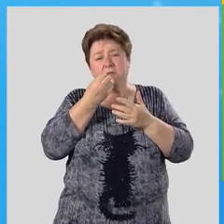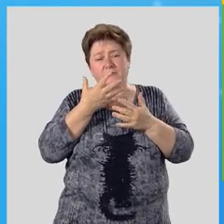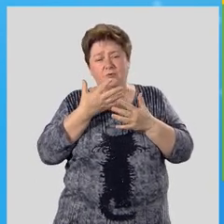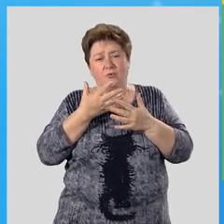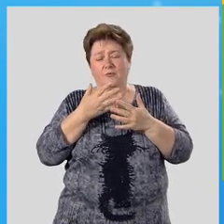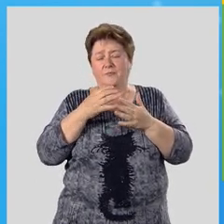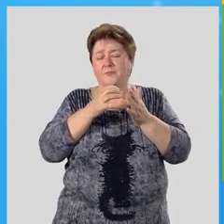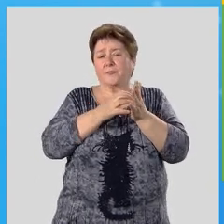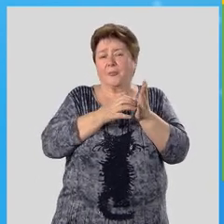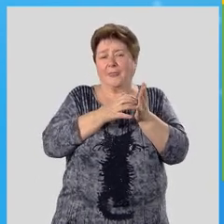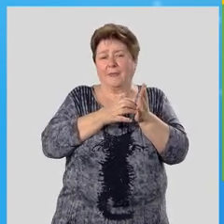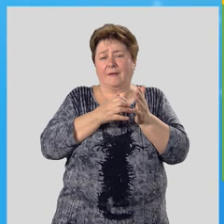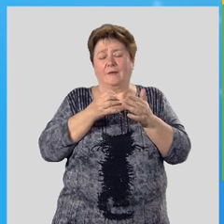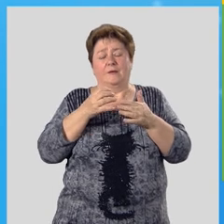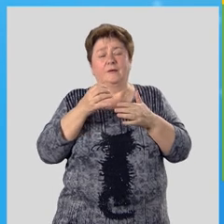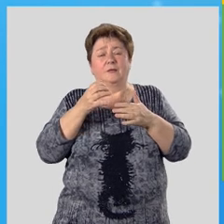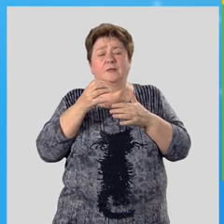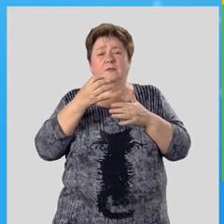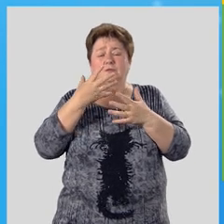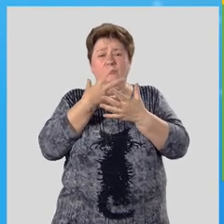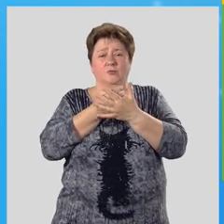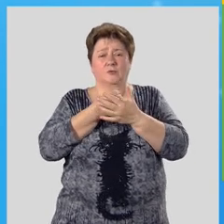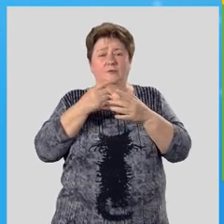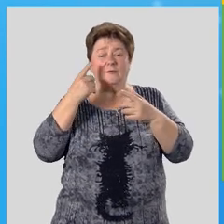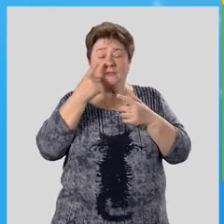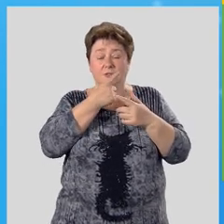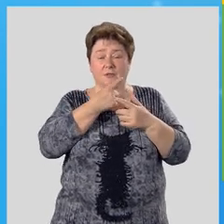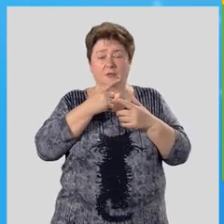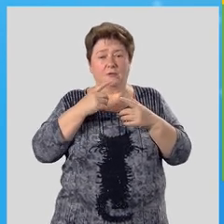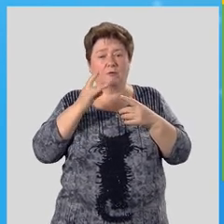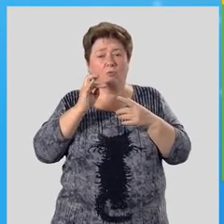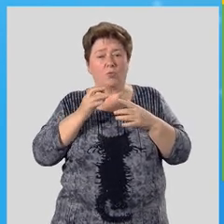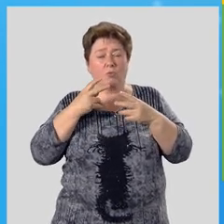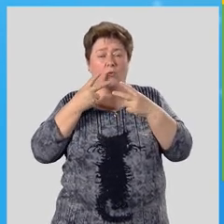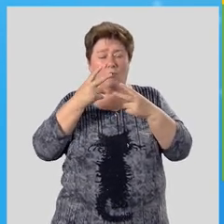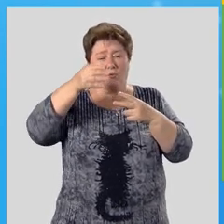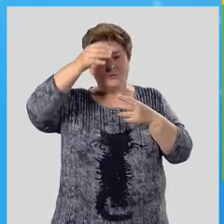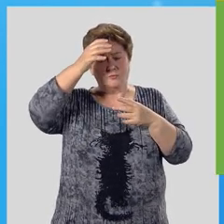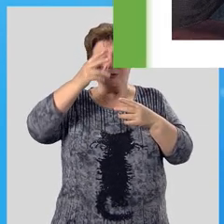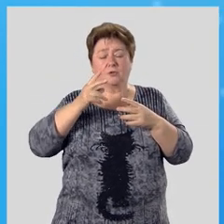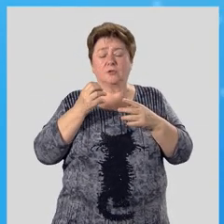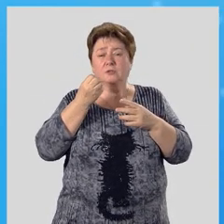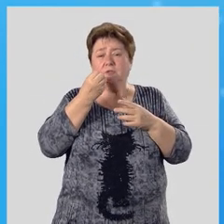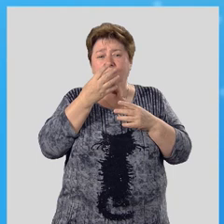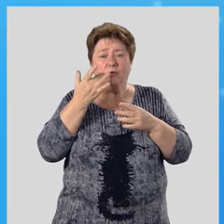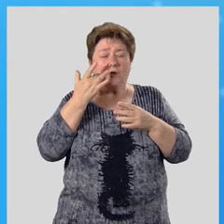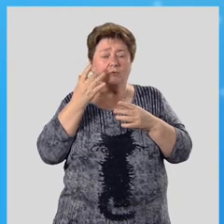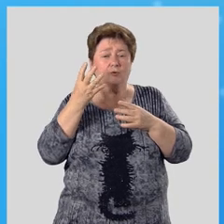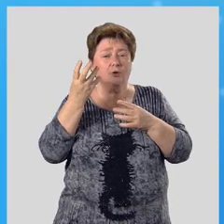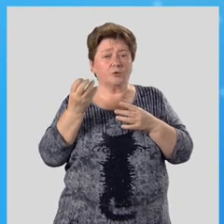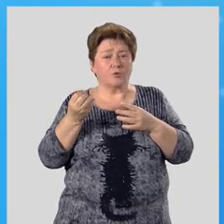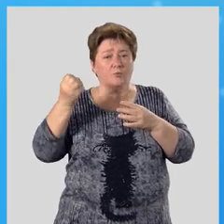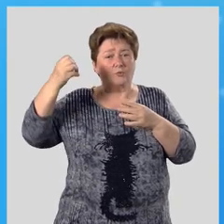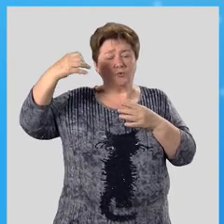не недостатками собственного зрения. Однажды ученый заметил, что цветок, который днем